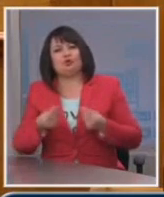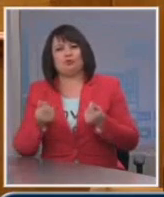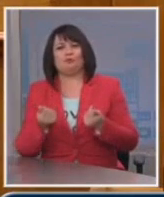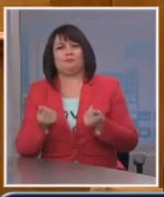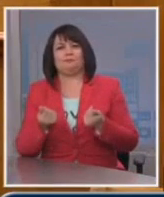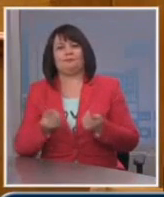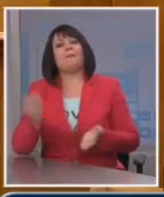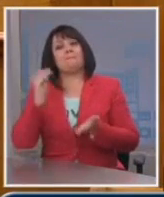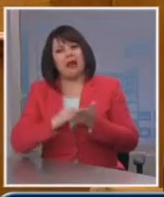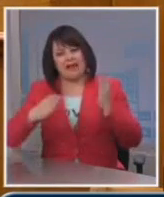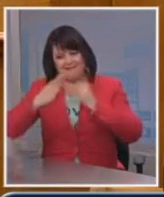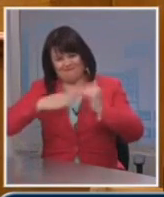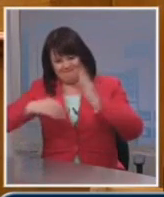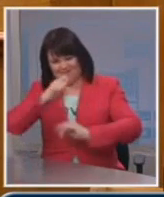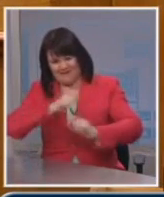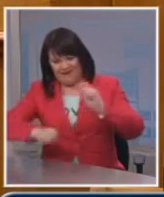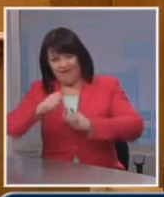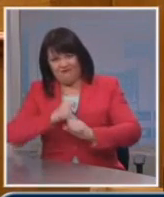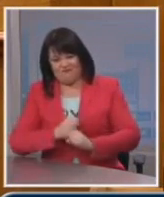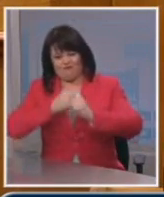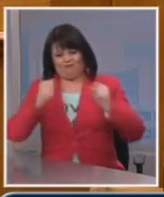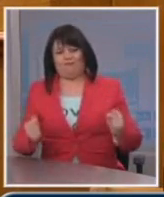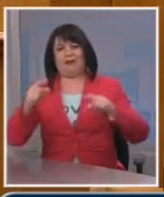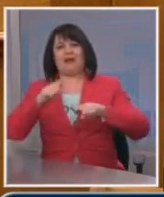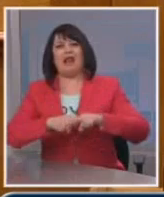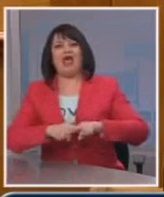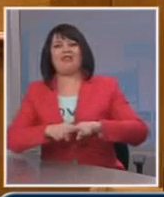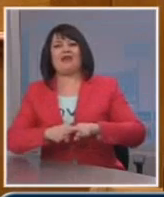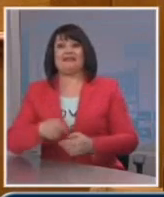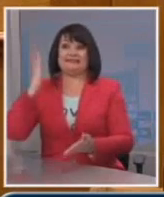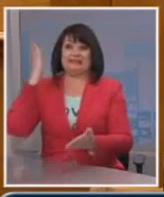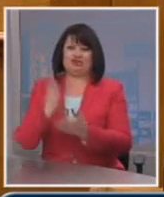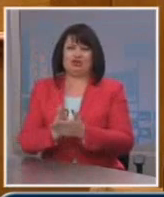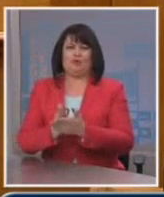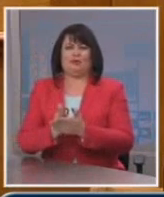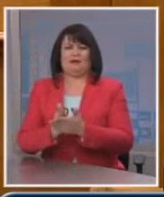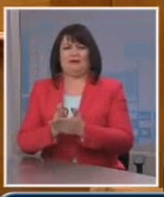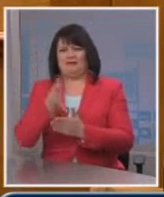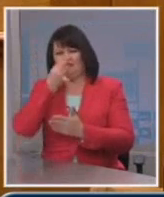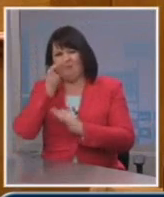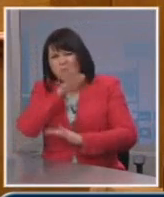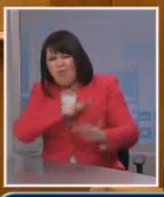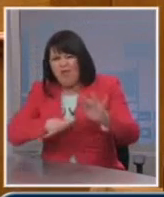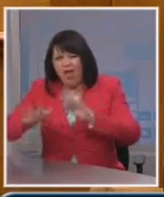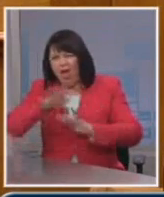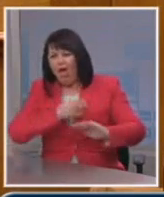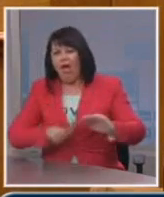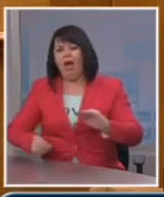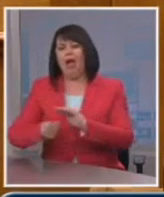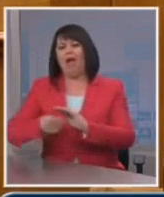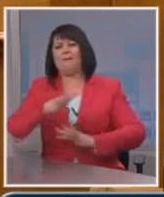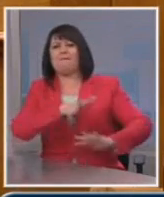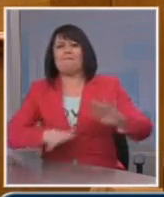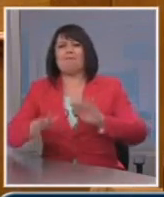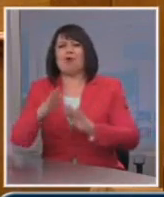να ξαναστήσουμε την Ελλάδα στα πόδια της και να σπάσουμε αυτό το απόστημα της διαπλοκής που